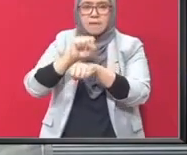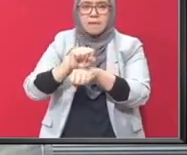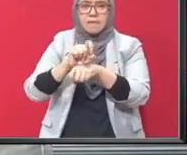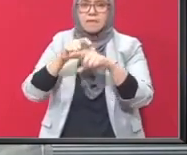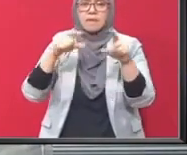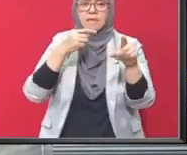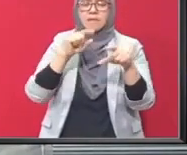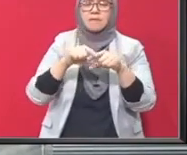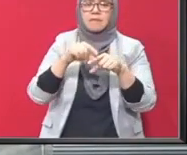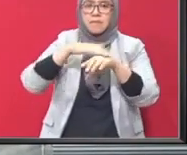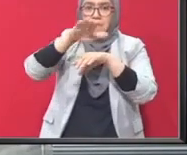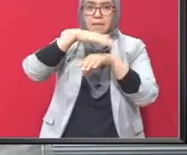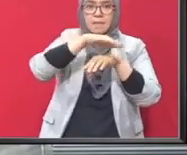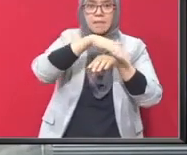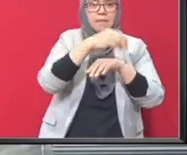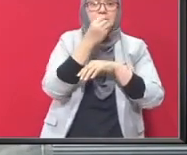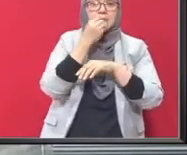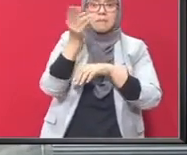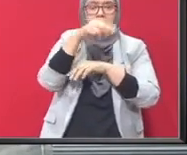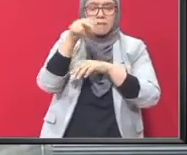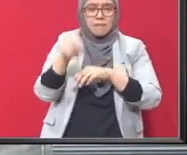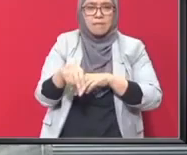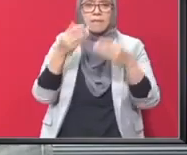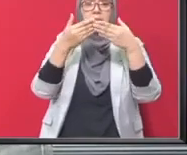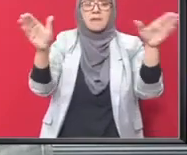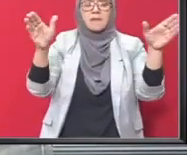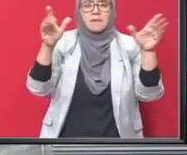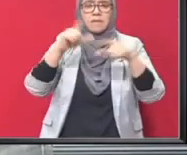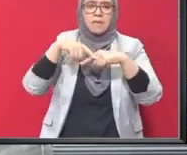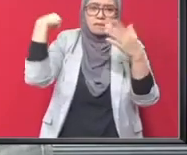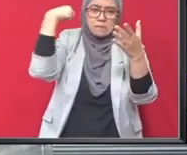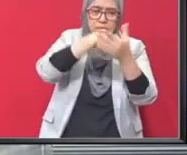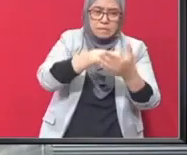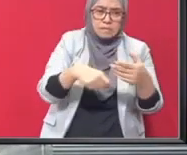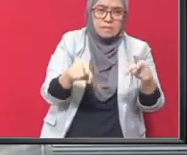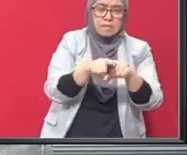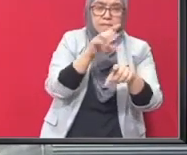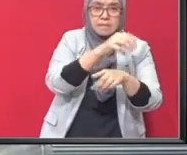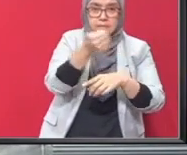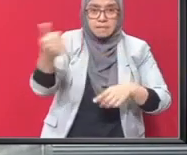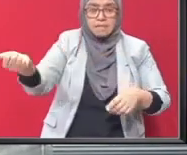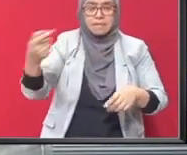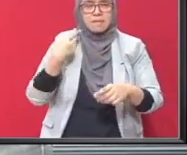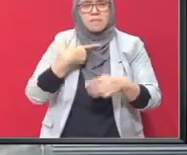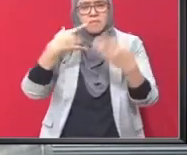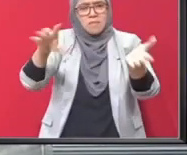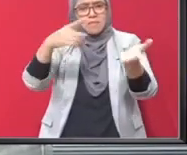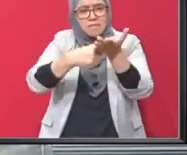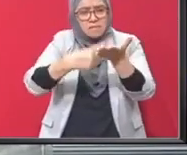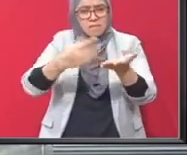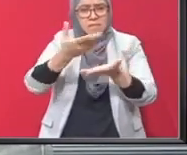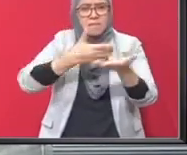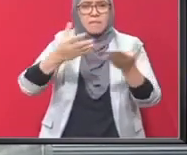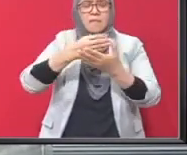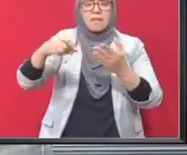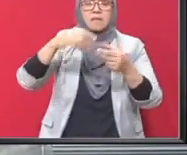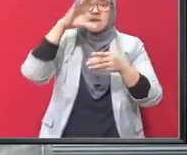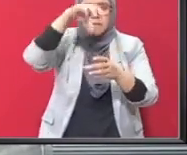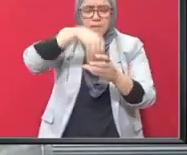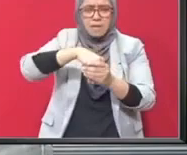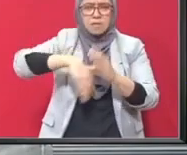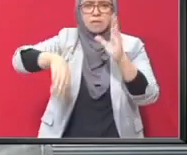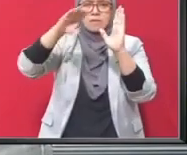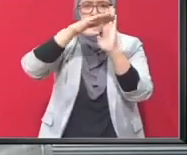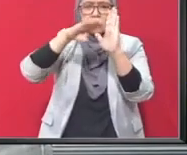foodgrade Mini tedak kepada kemalangan dan sebagainya kita labet kita telah bincang termasuk thermo ada syarat pekerjaan